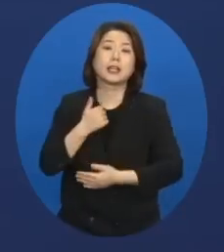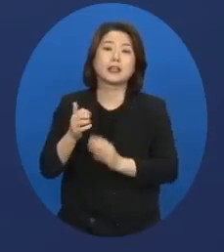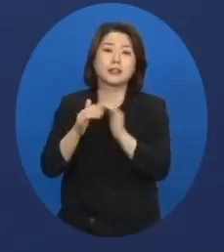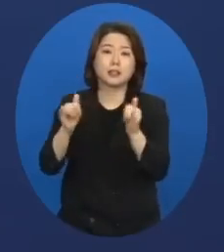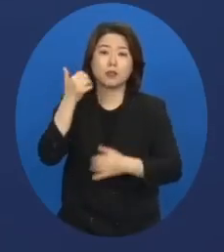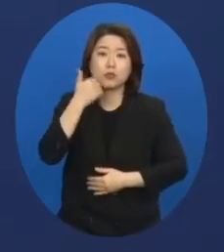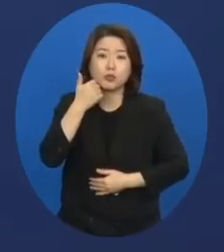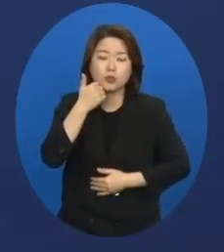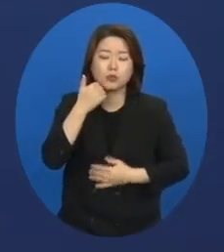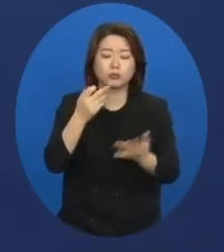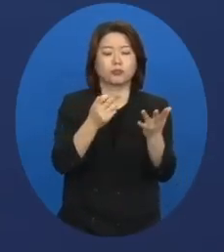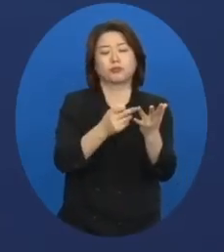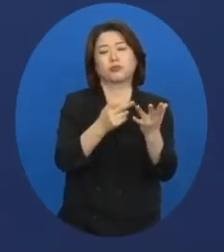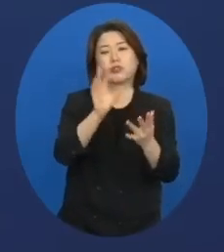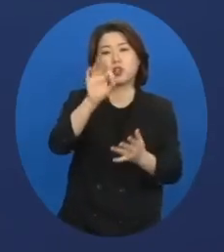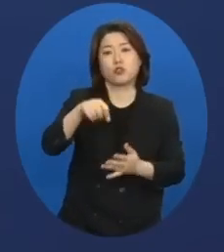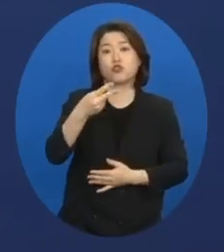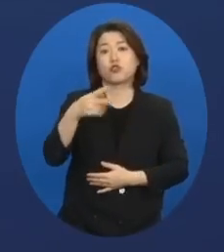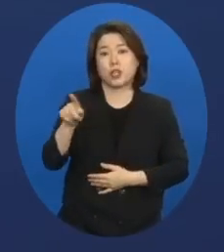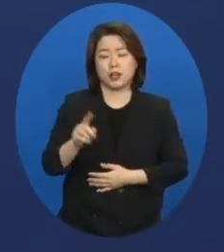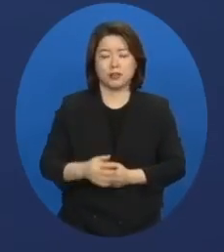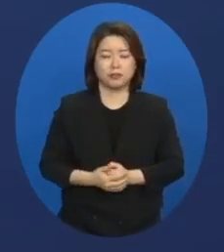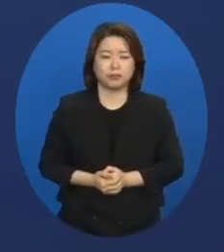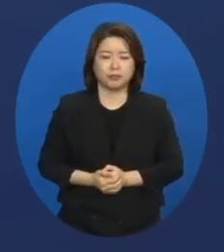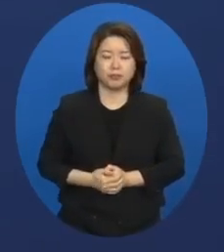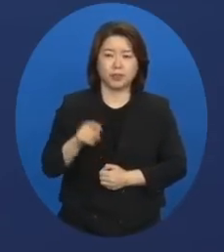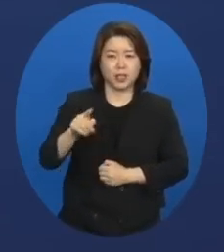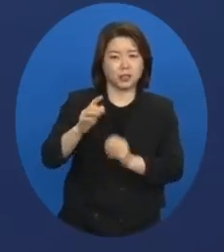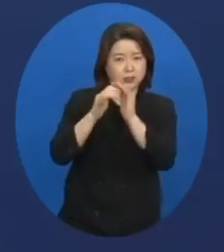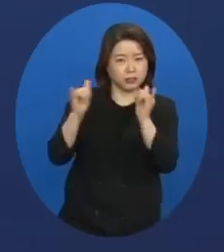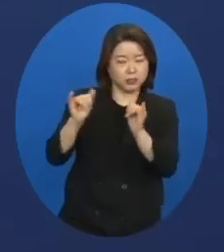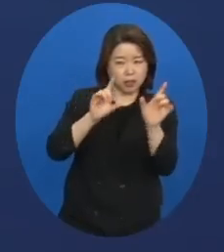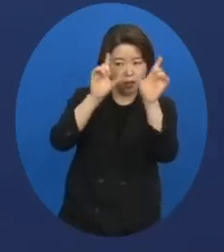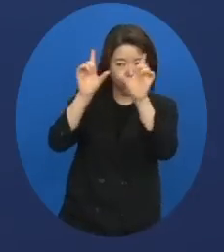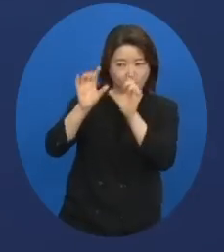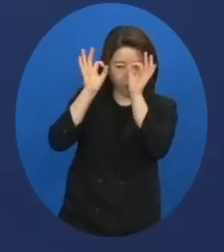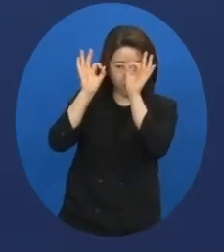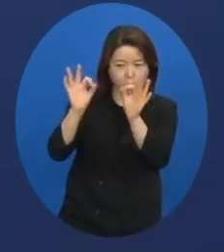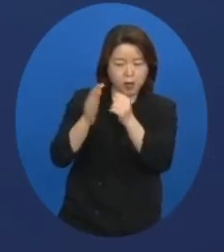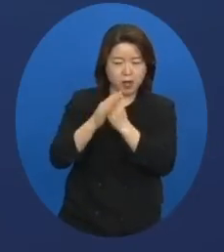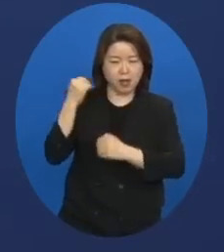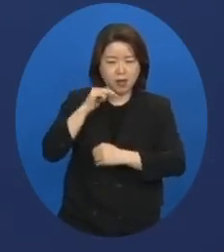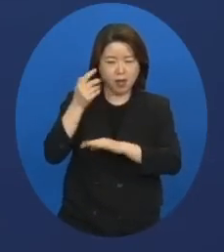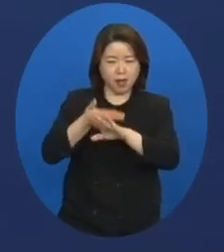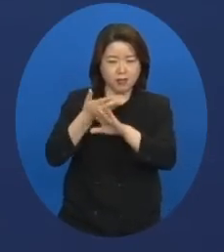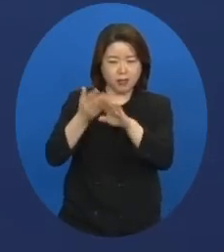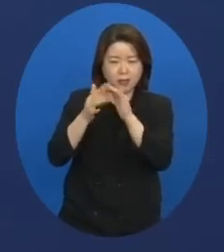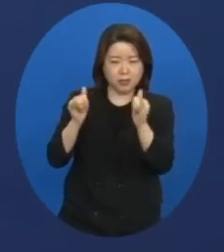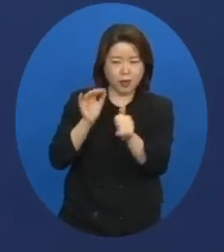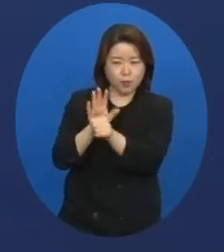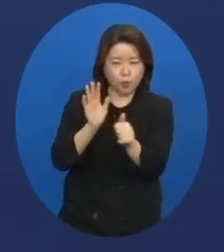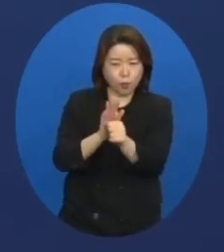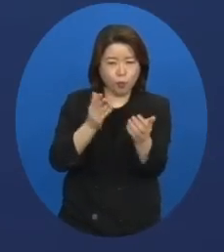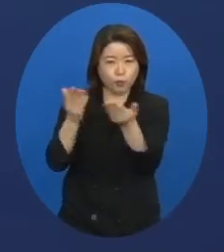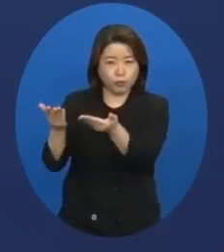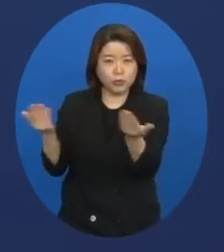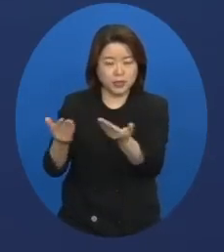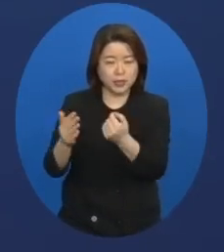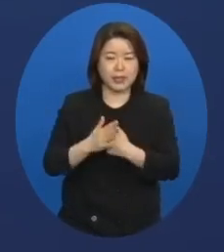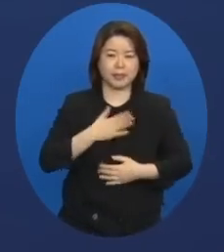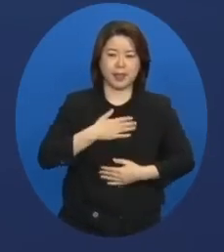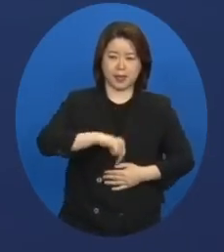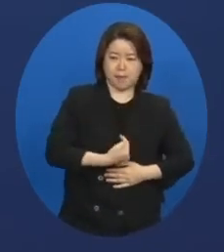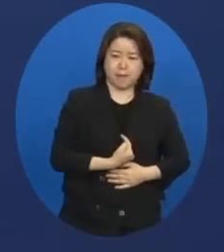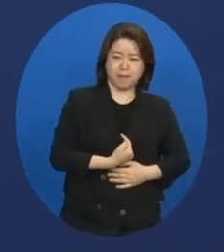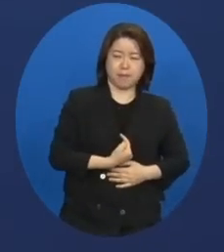유다입니다. 그 유다의 삶을 보면 그는 철저하게 다른 사람을 살려주는 일을 그리고 자기는